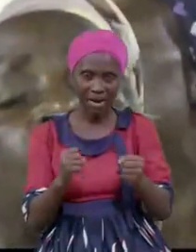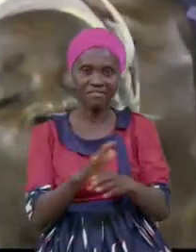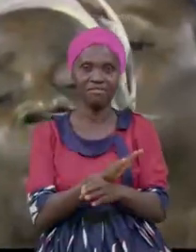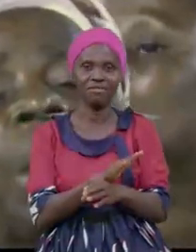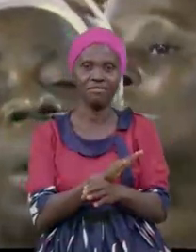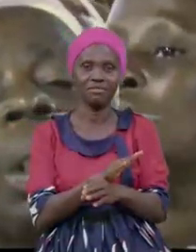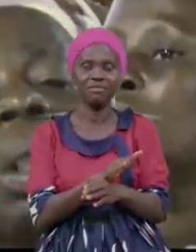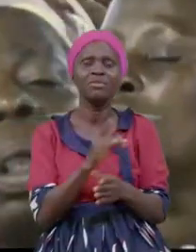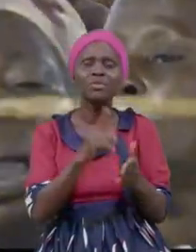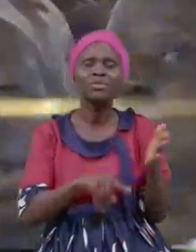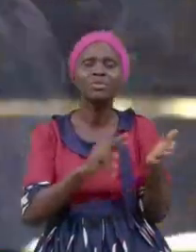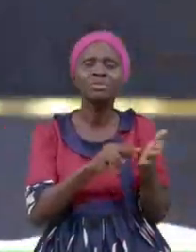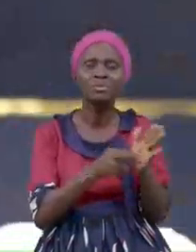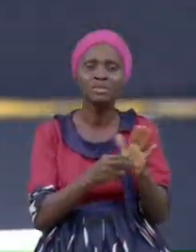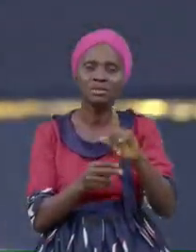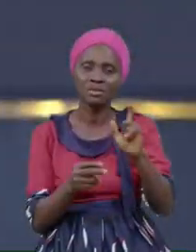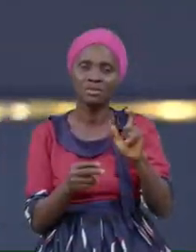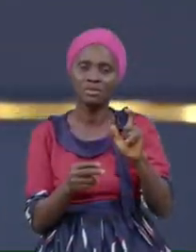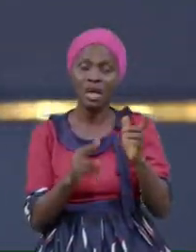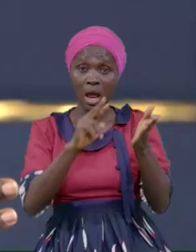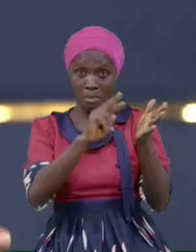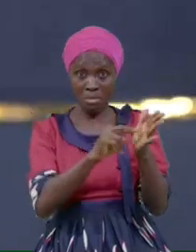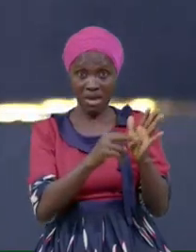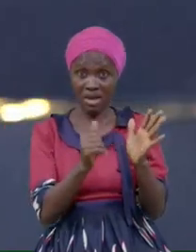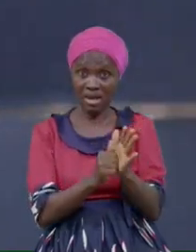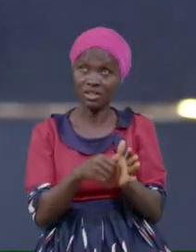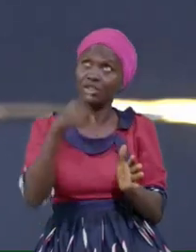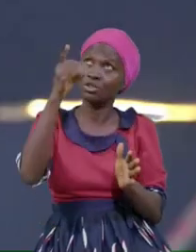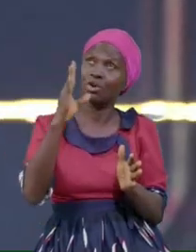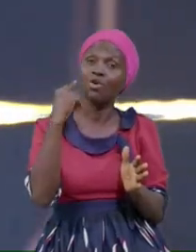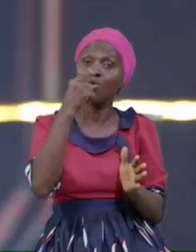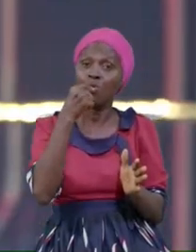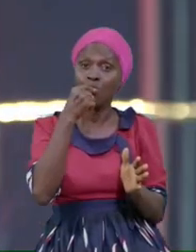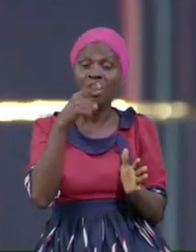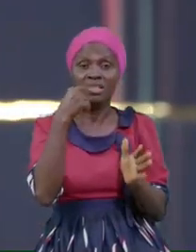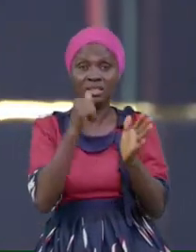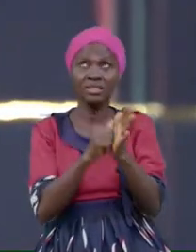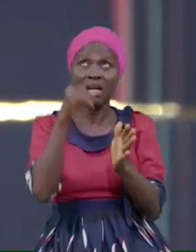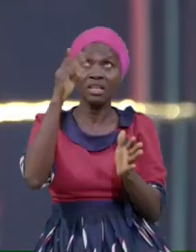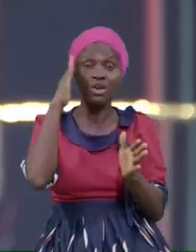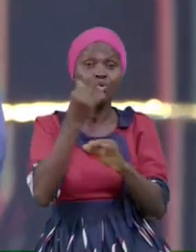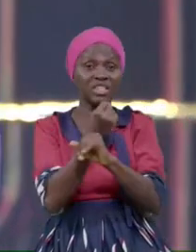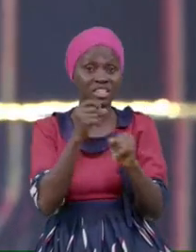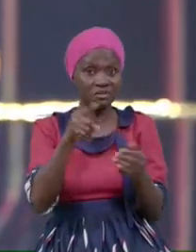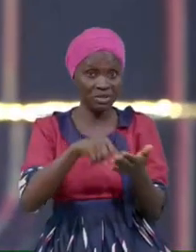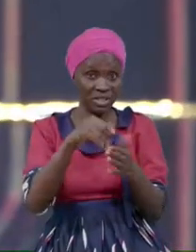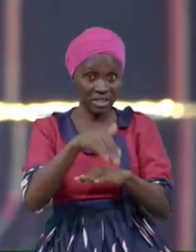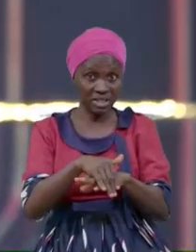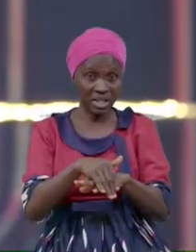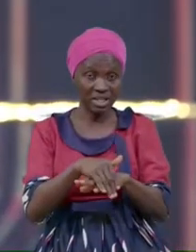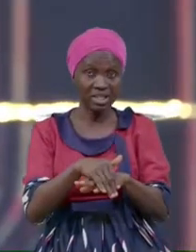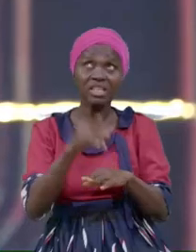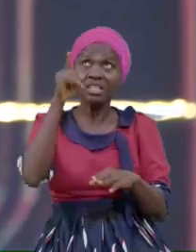Ça veut dire quoi? Ça veut dire Dieu qui a dit, qui va te sauver ce soir et